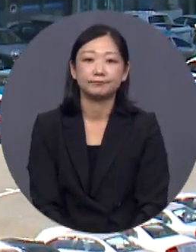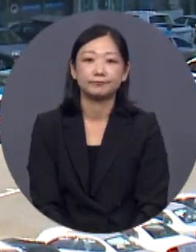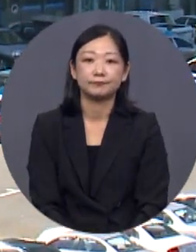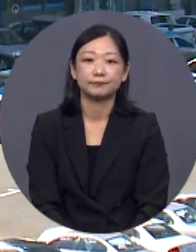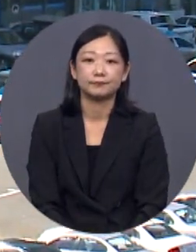계획입니다